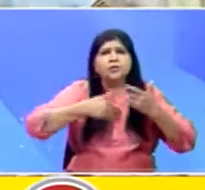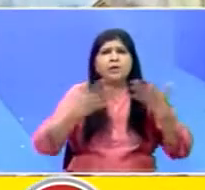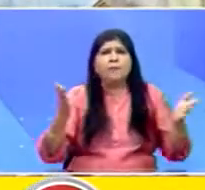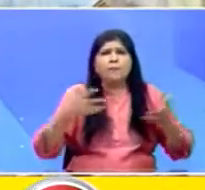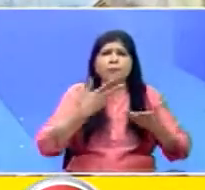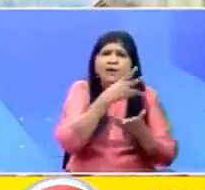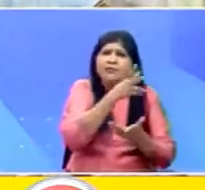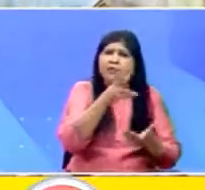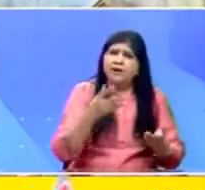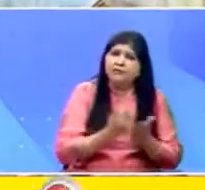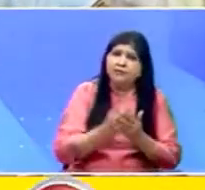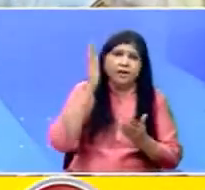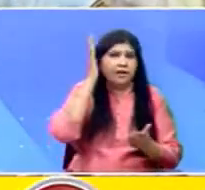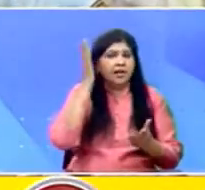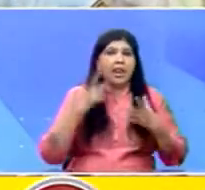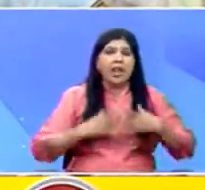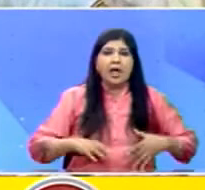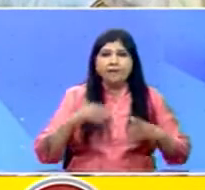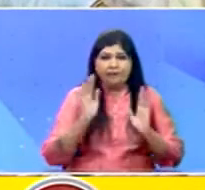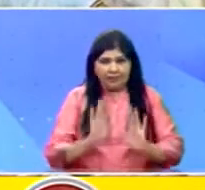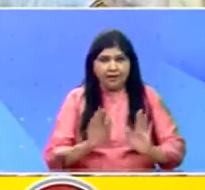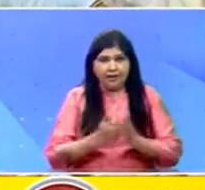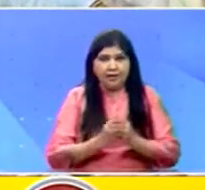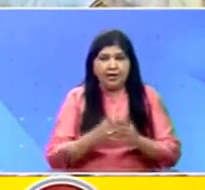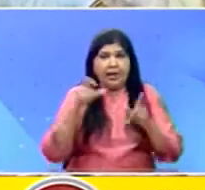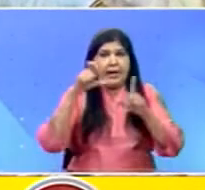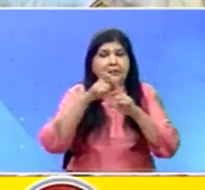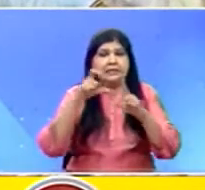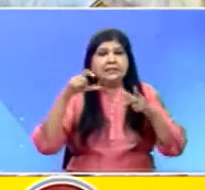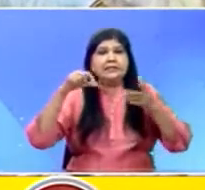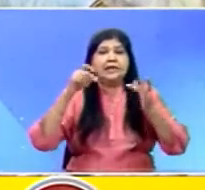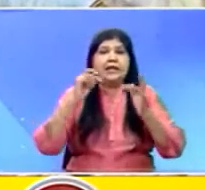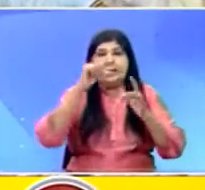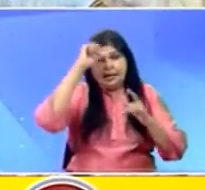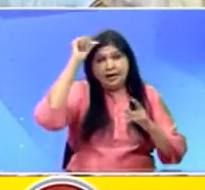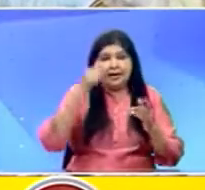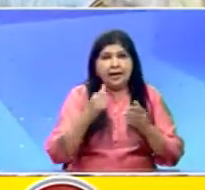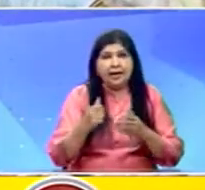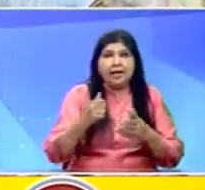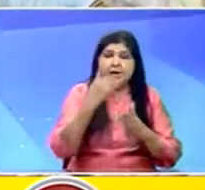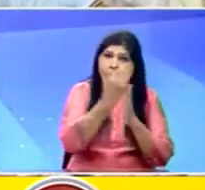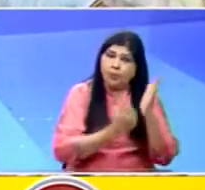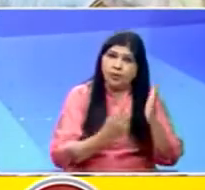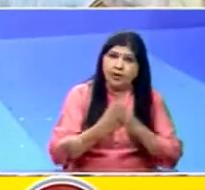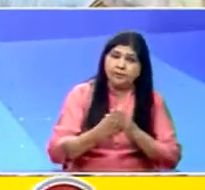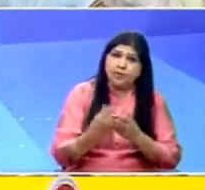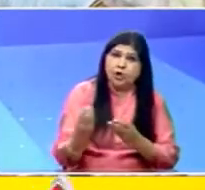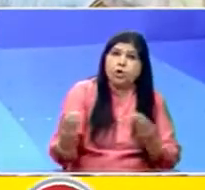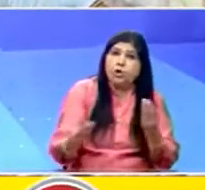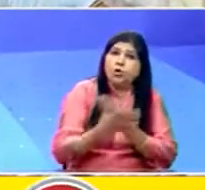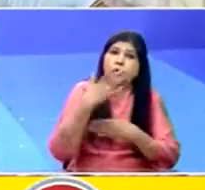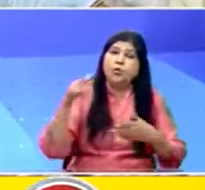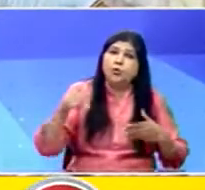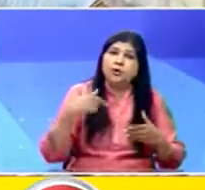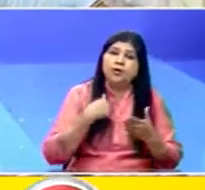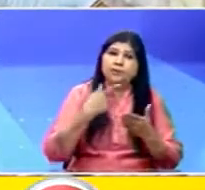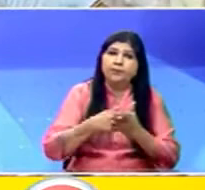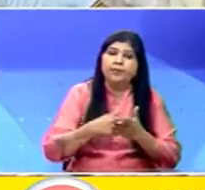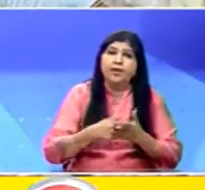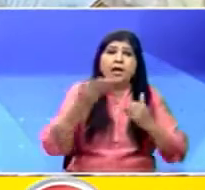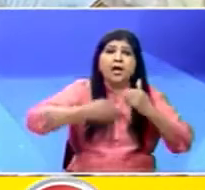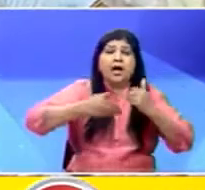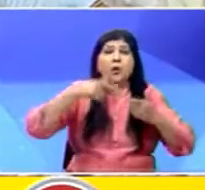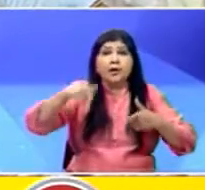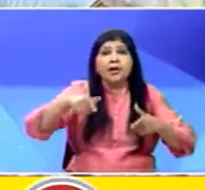कितने ही जीवन डिजिटल इंडिया अभियान से नई शक्ति पा रहे हैं। आप मुझे गांवों